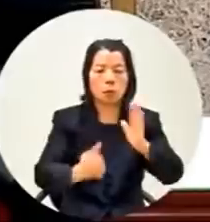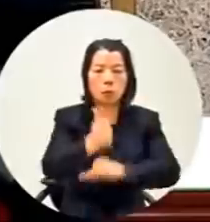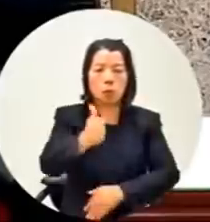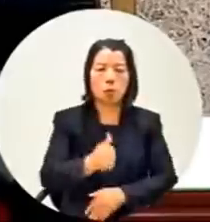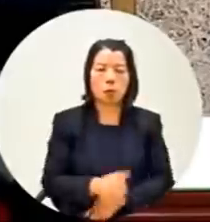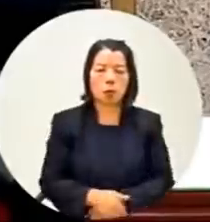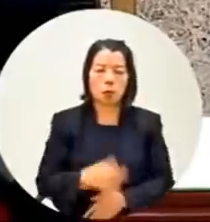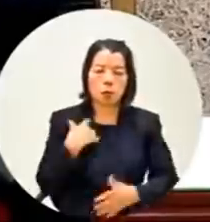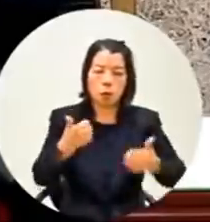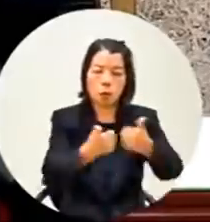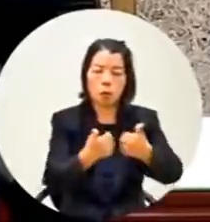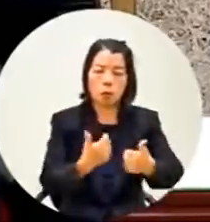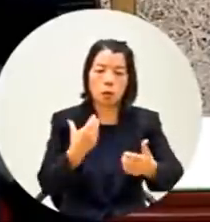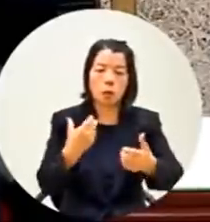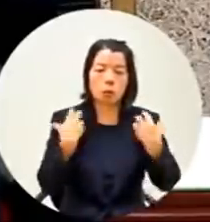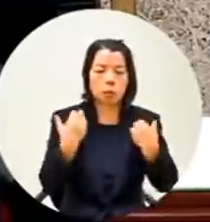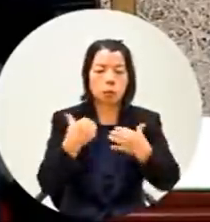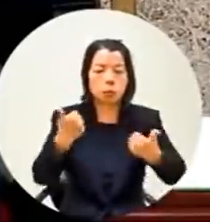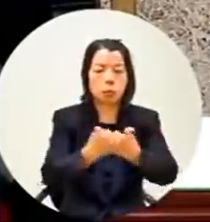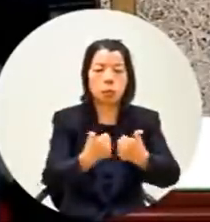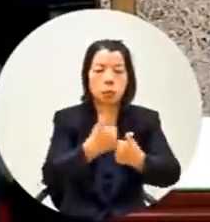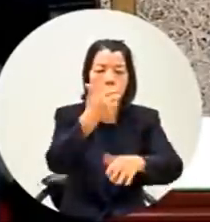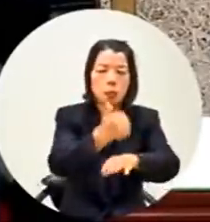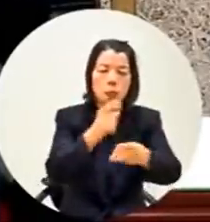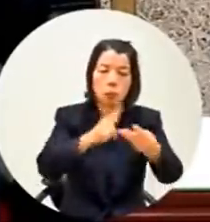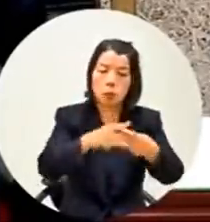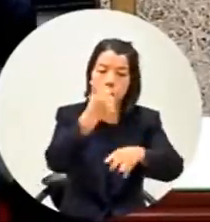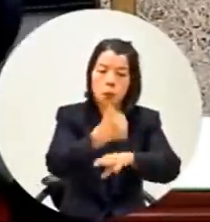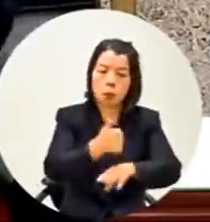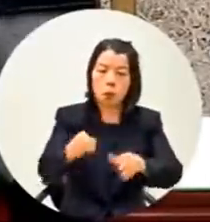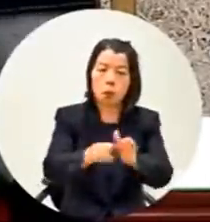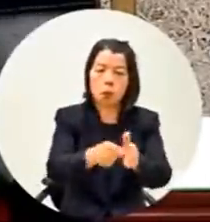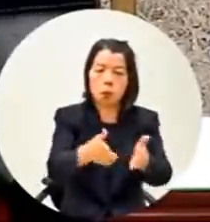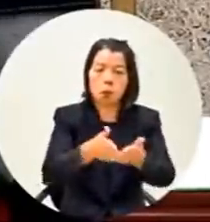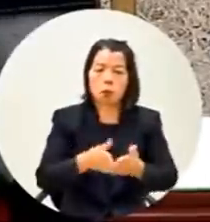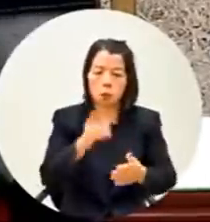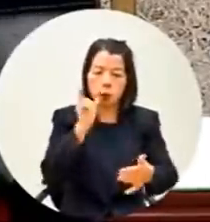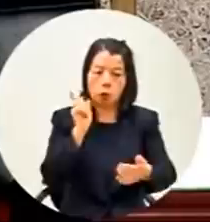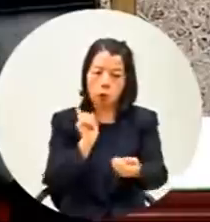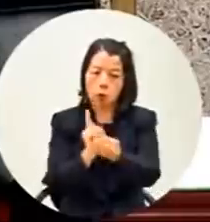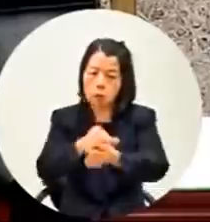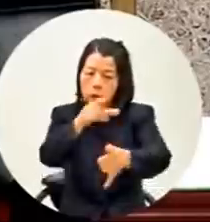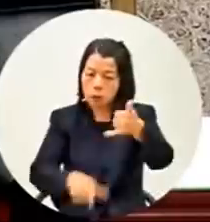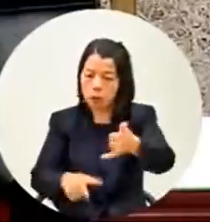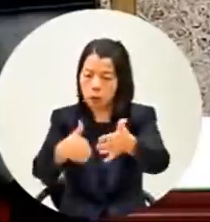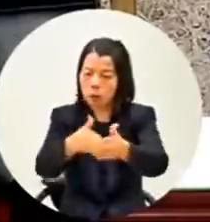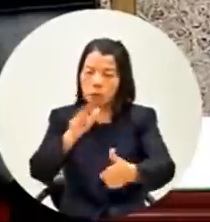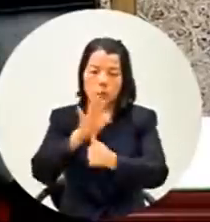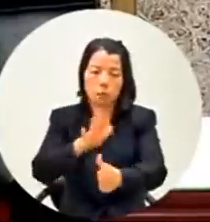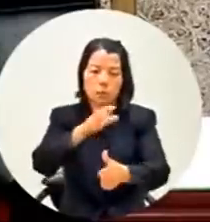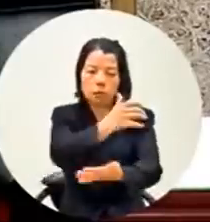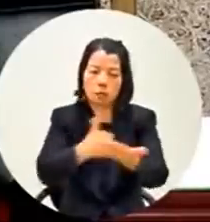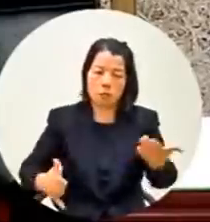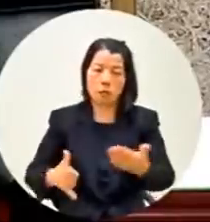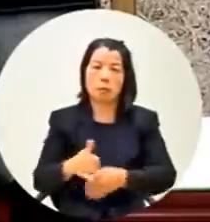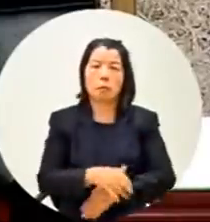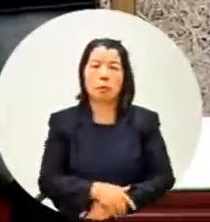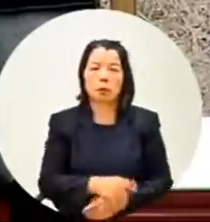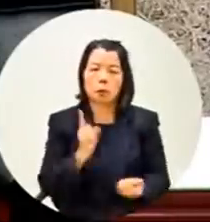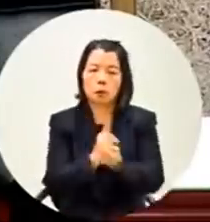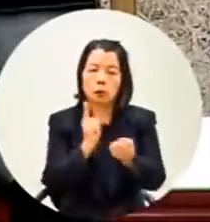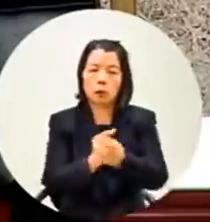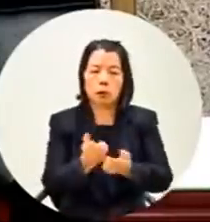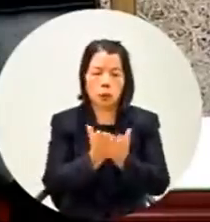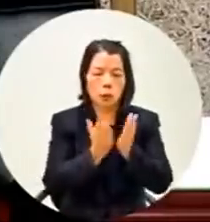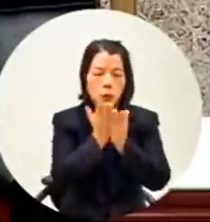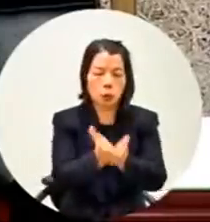会议主席，说把他驳回，就是撤销这个提案。于是游艇码头 BOT 案就